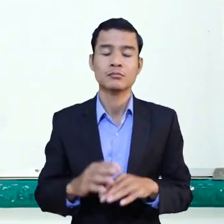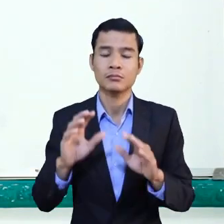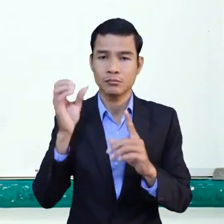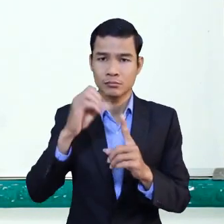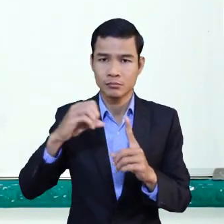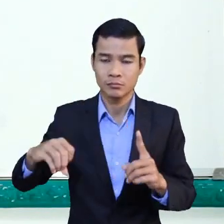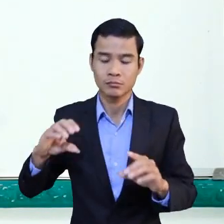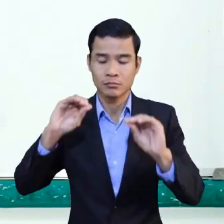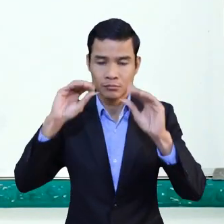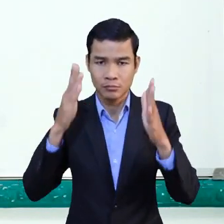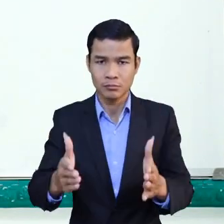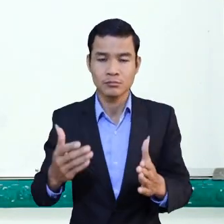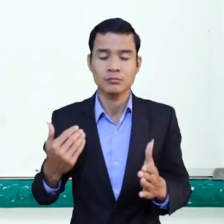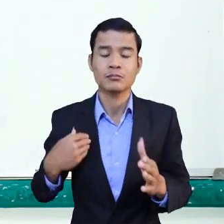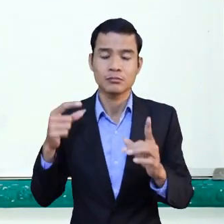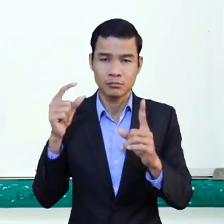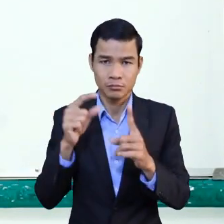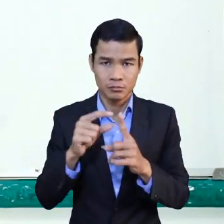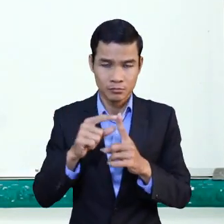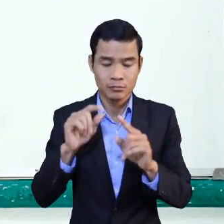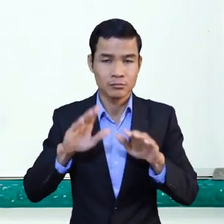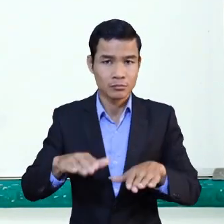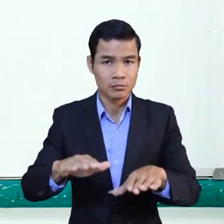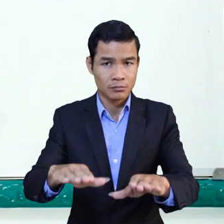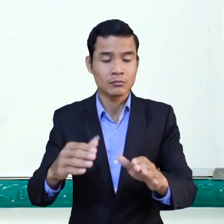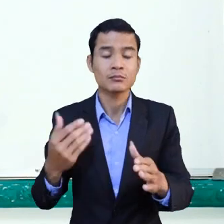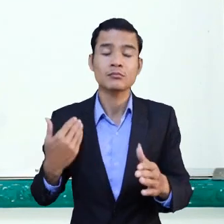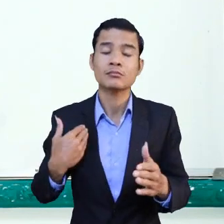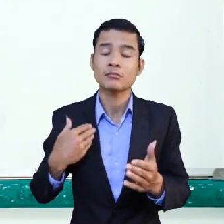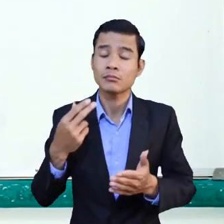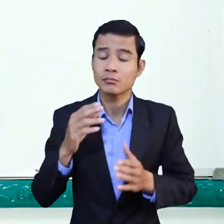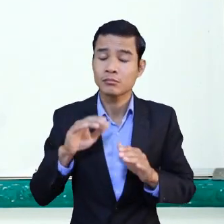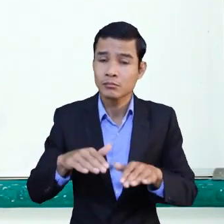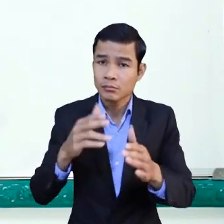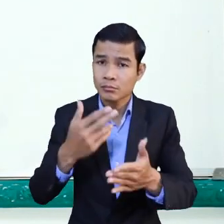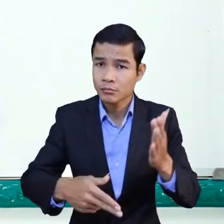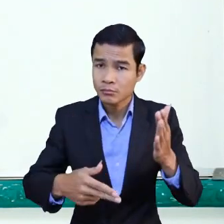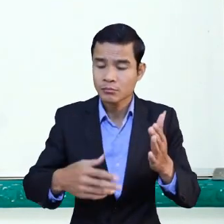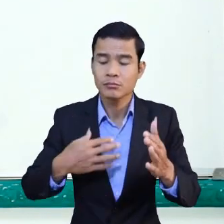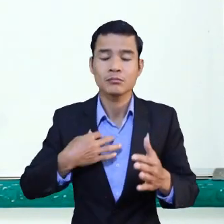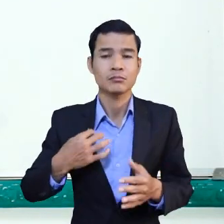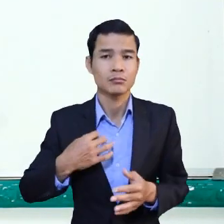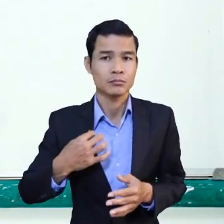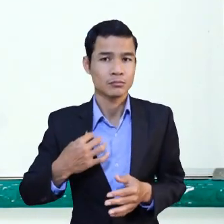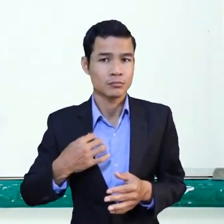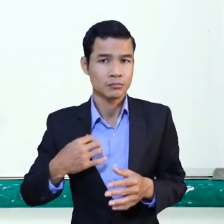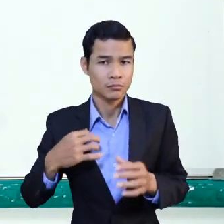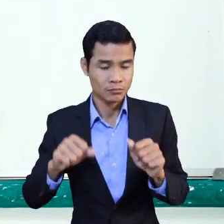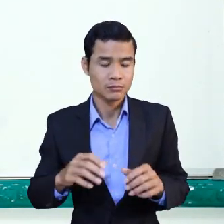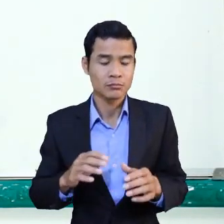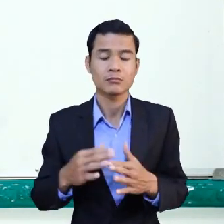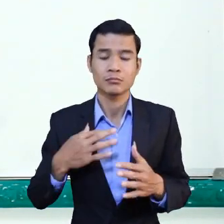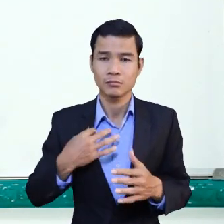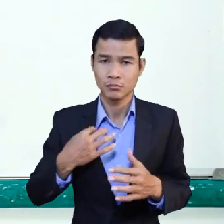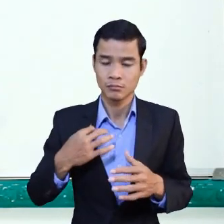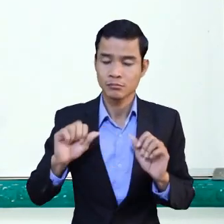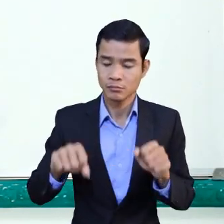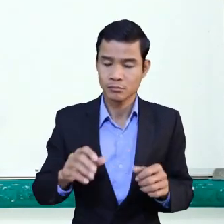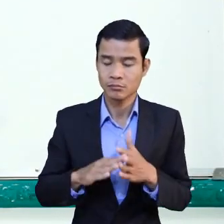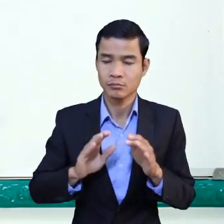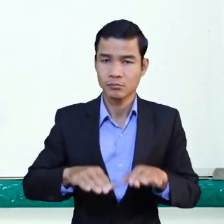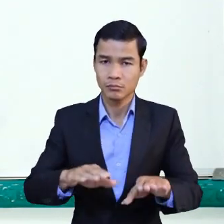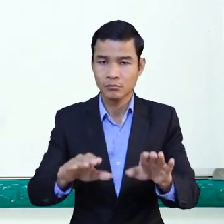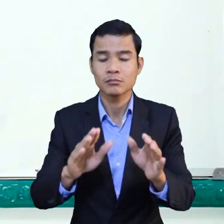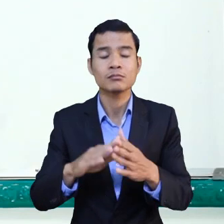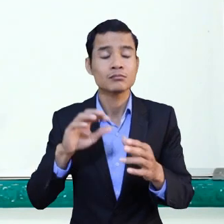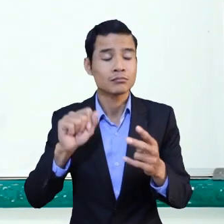បាសរបស់អ្នកគ្រូគឺមានពាក្យ D កូនណា D អីមិញកូនចាគឺដេដេអាយណាអញ្ចឹងក្រៅពីដេអាយយើងអាចដេ